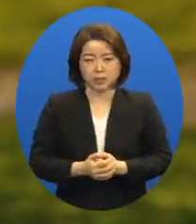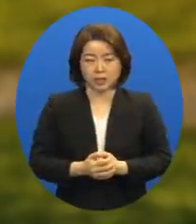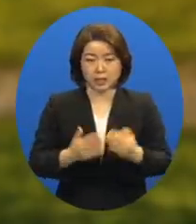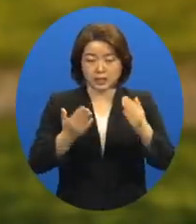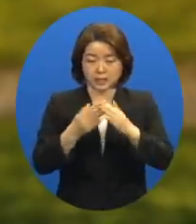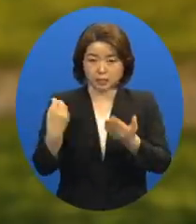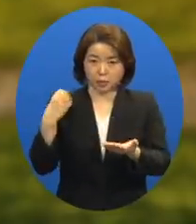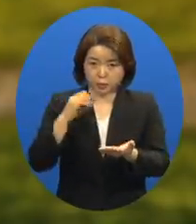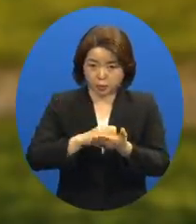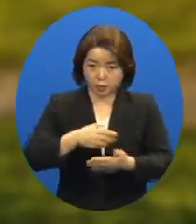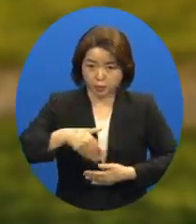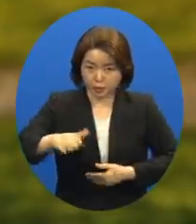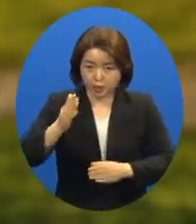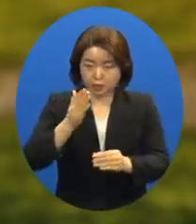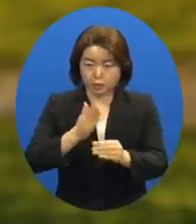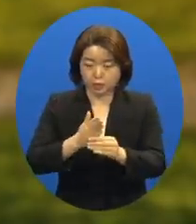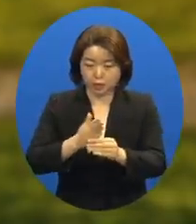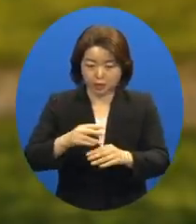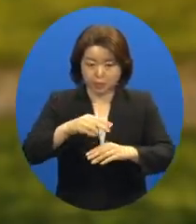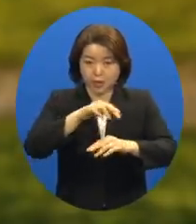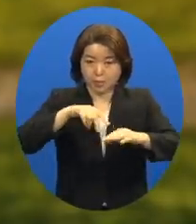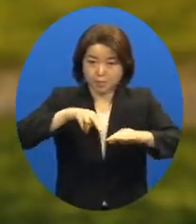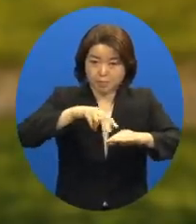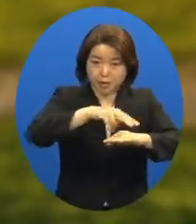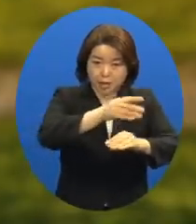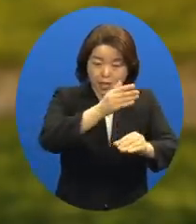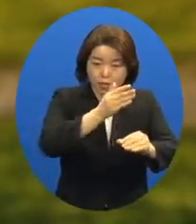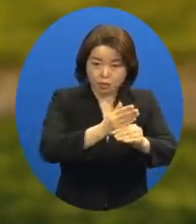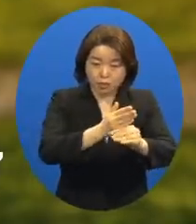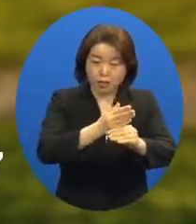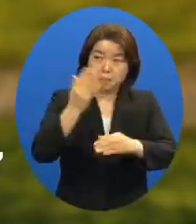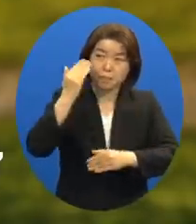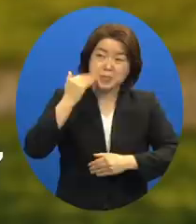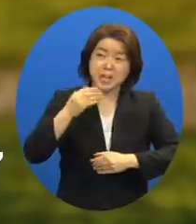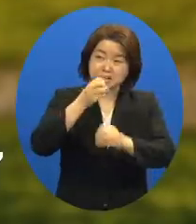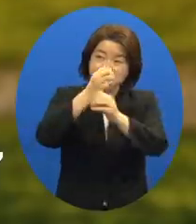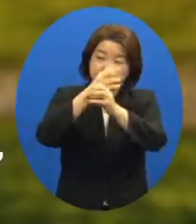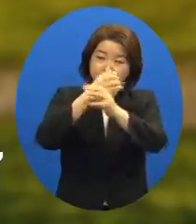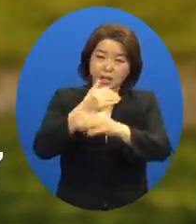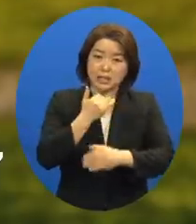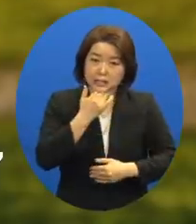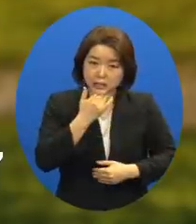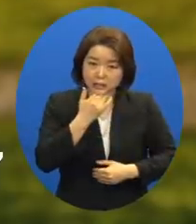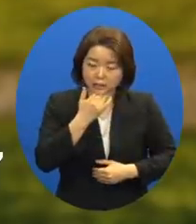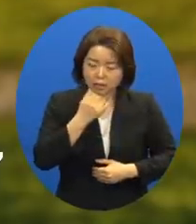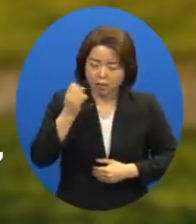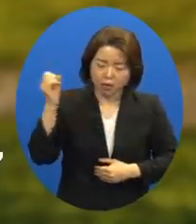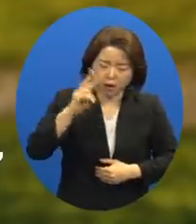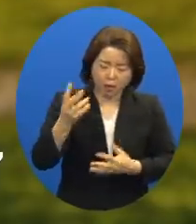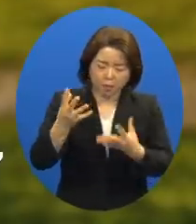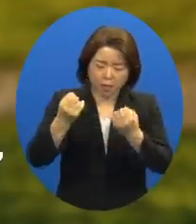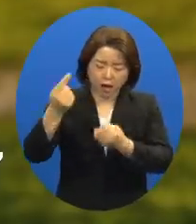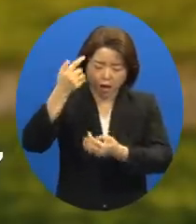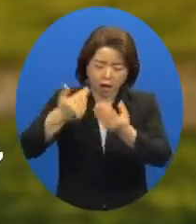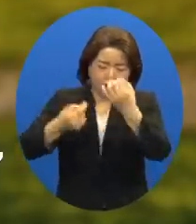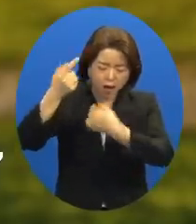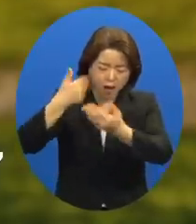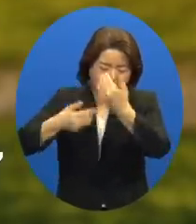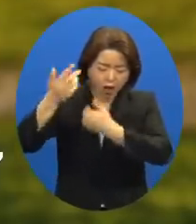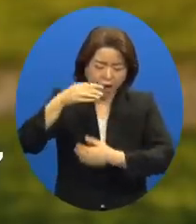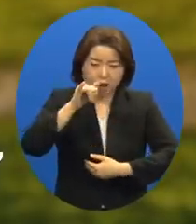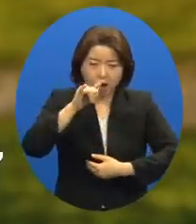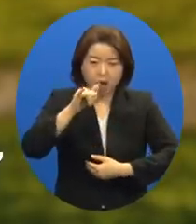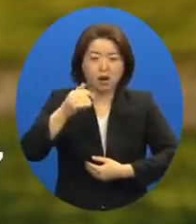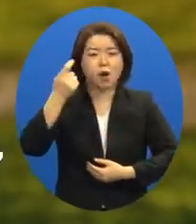집으로 돌아가다가 횡단보도 앞에서 파란 신호등이 기다리고 있을 때 갑자기 수많은 질문들이 떠올랐습니다. 왜 내